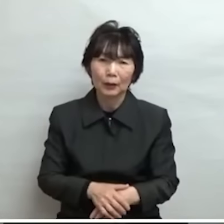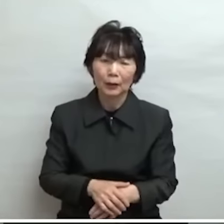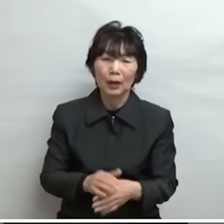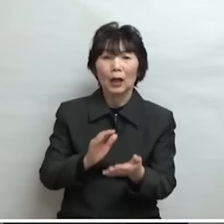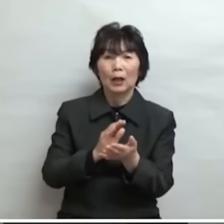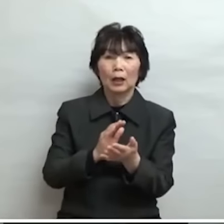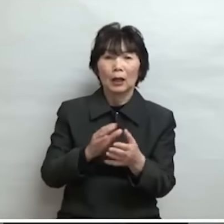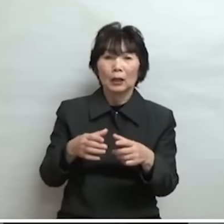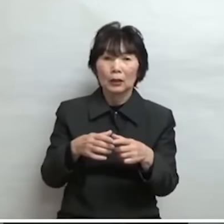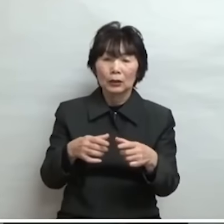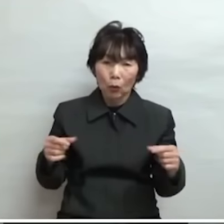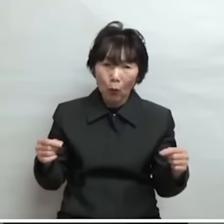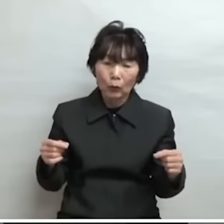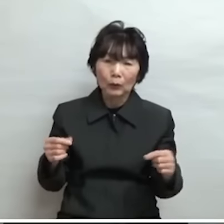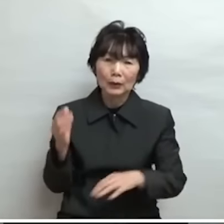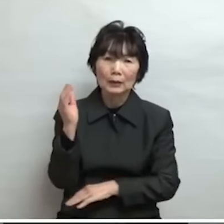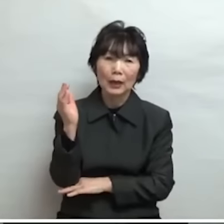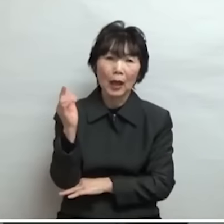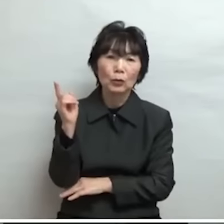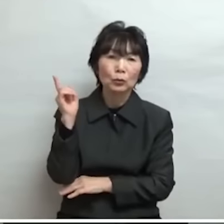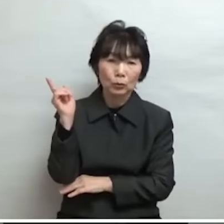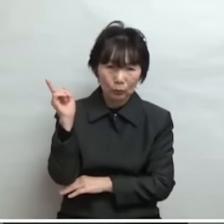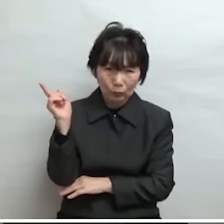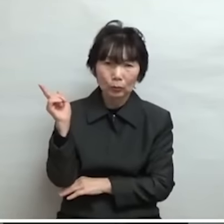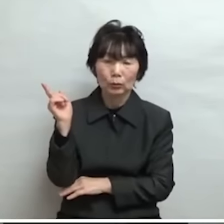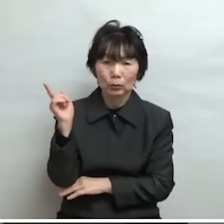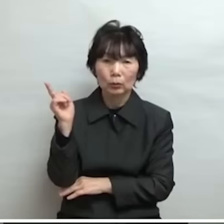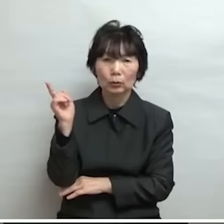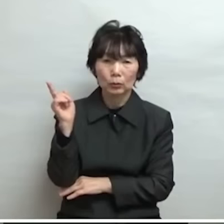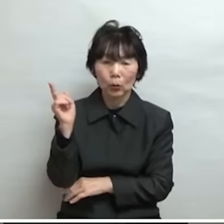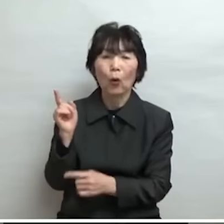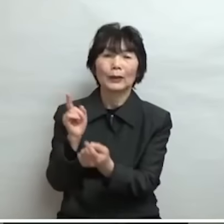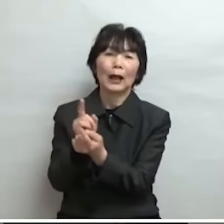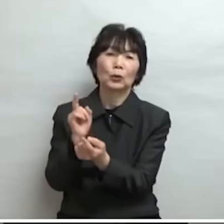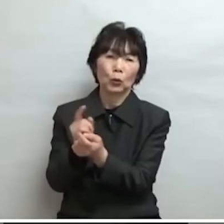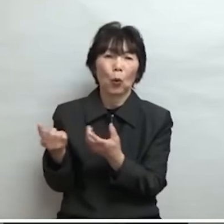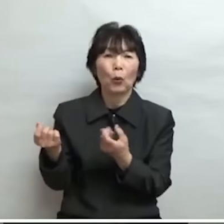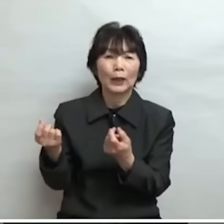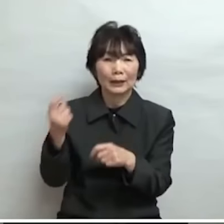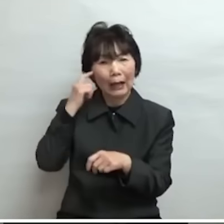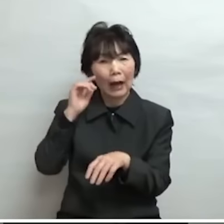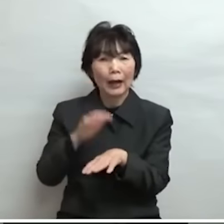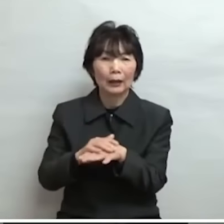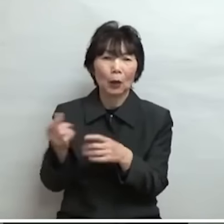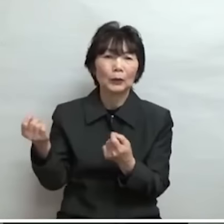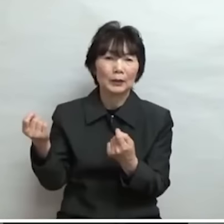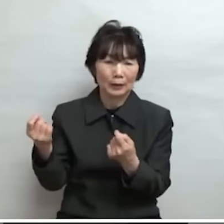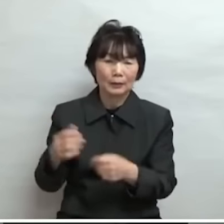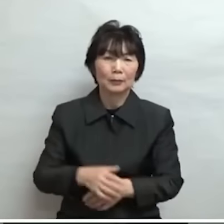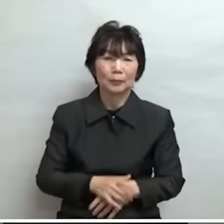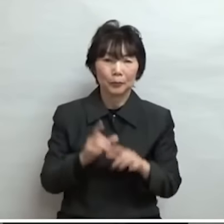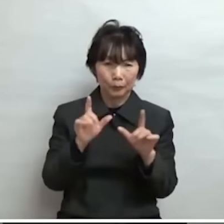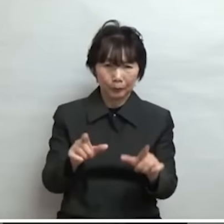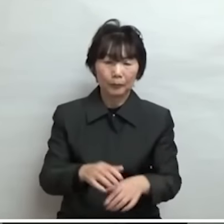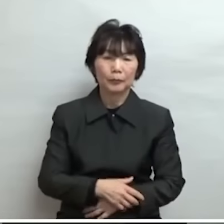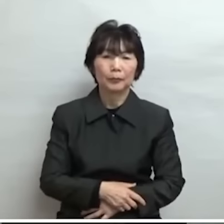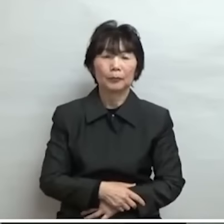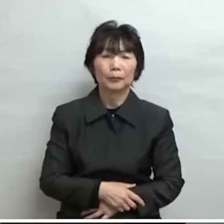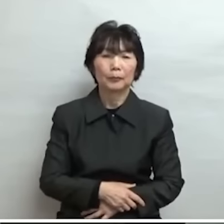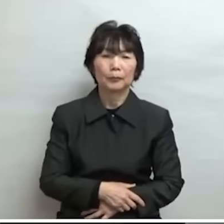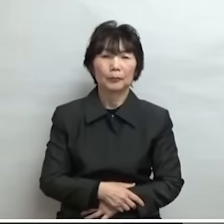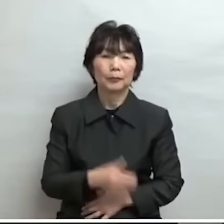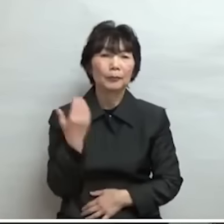府の日本政府が対応取っている対応と同じ考え方です。 わかりました、ありがとうございます。すみません、じゃあ別の案件